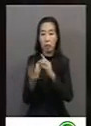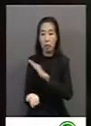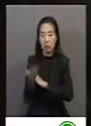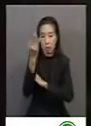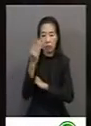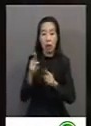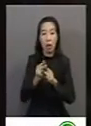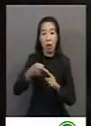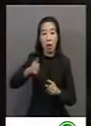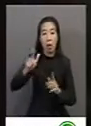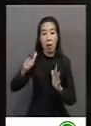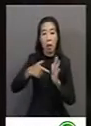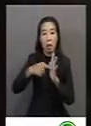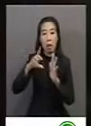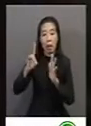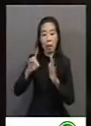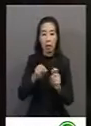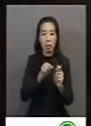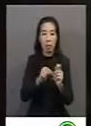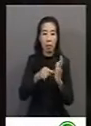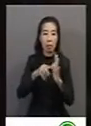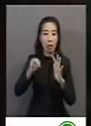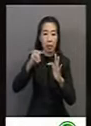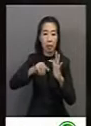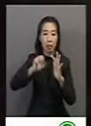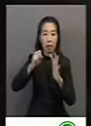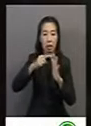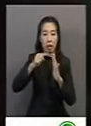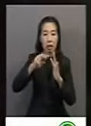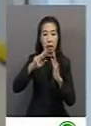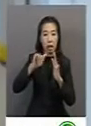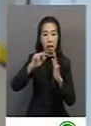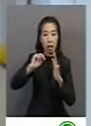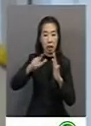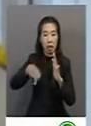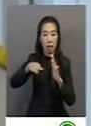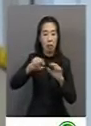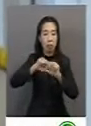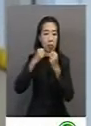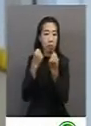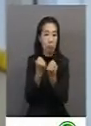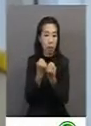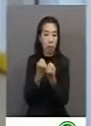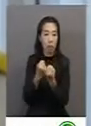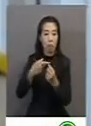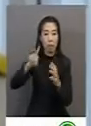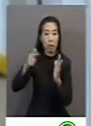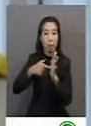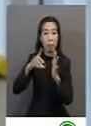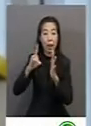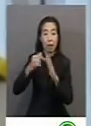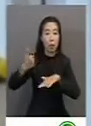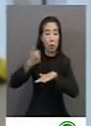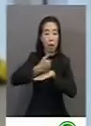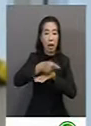แม่เสรียงจังหวัดแม่ฮ่องสอนคุณบุญยฤทธิ์นิปวณิชในฐานะประธานสมาพันธ์ปลัดอำเภอแห่งประเทศไทยนะคะเดินทางเข้าพบ